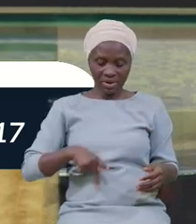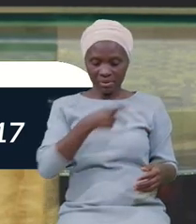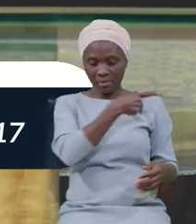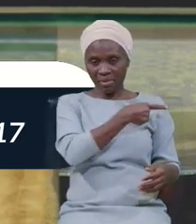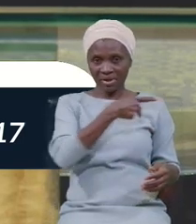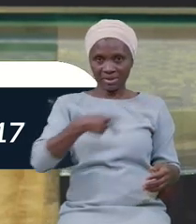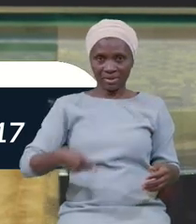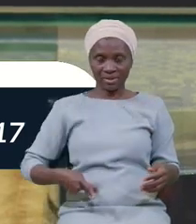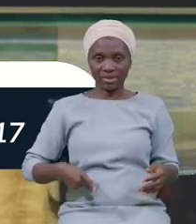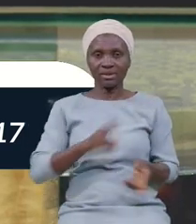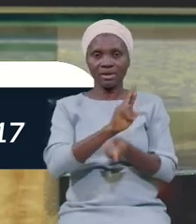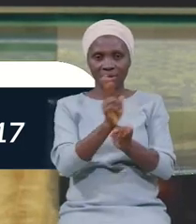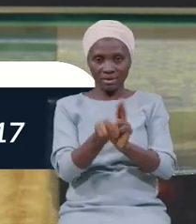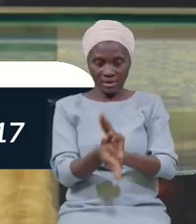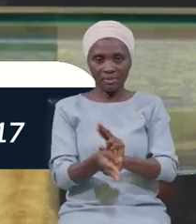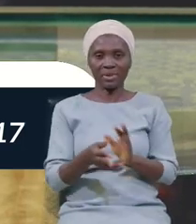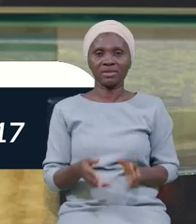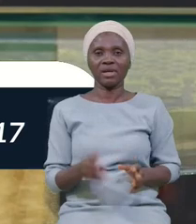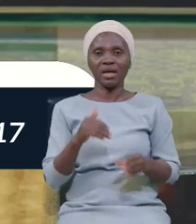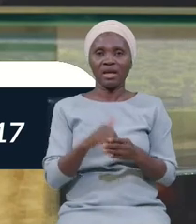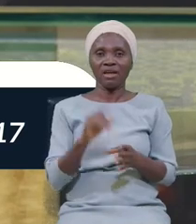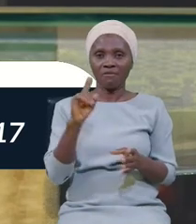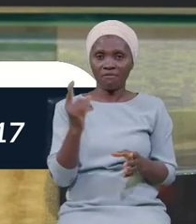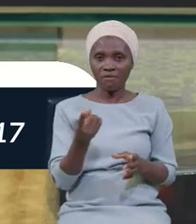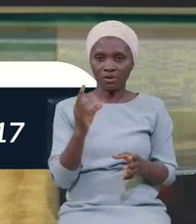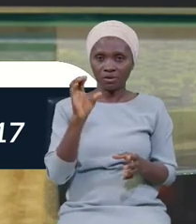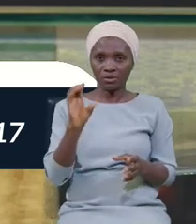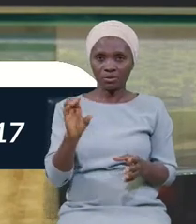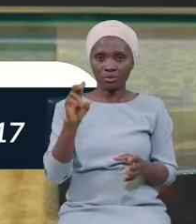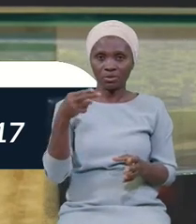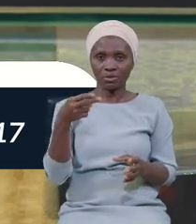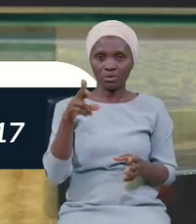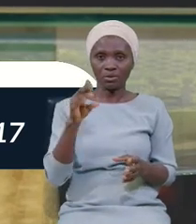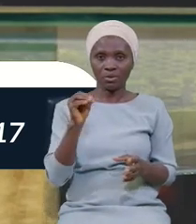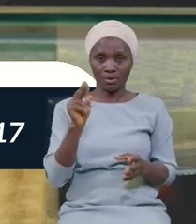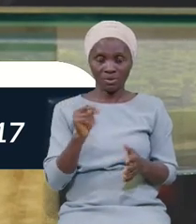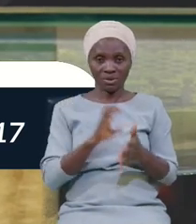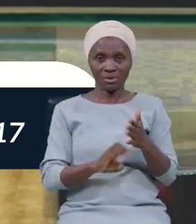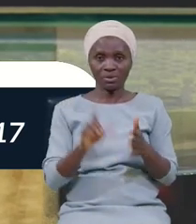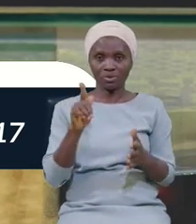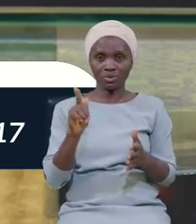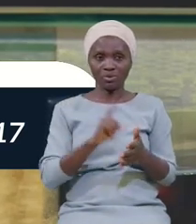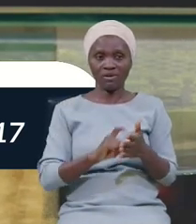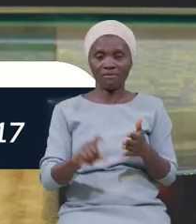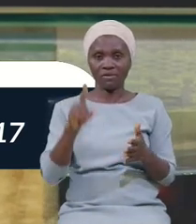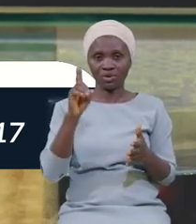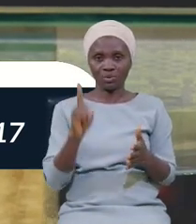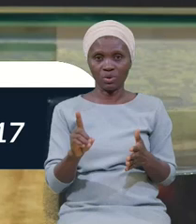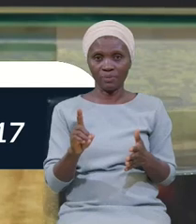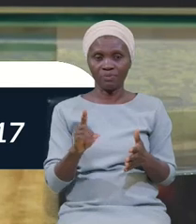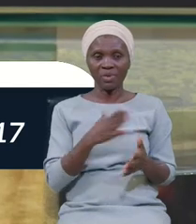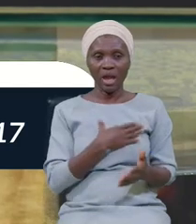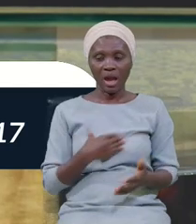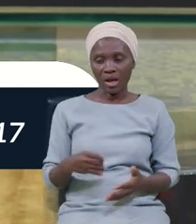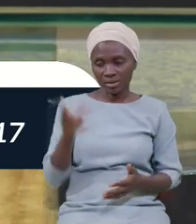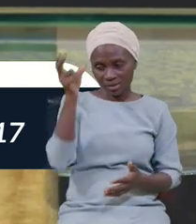1 Chronique 21, ou la repentance royale. 1 Chronique 21,